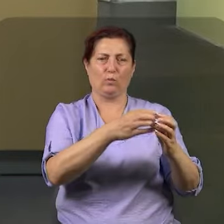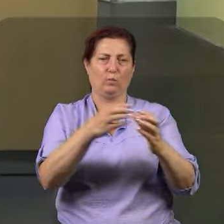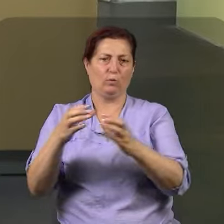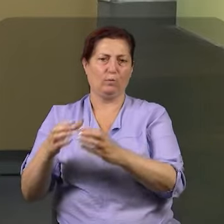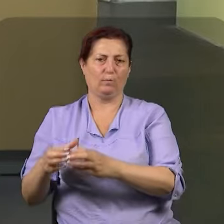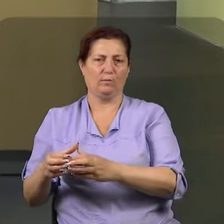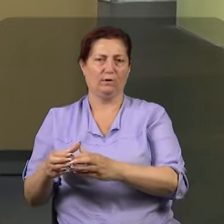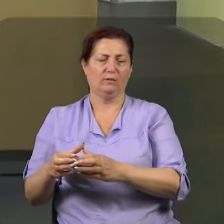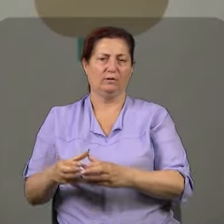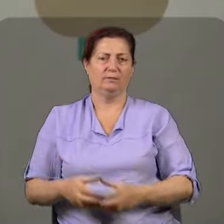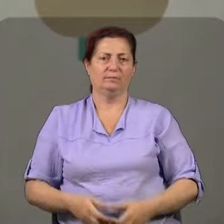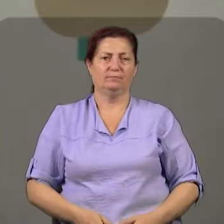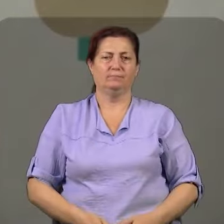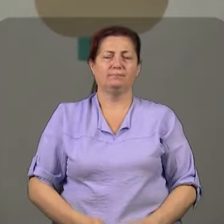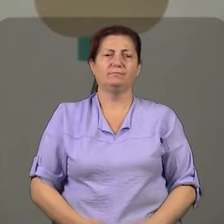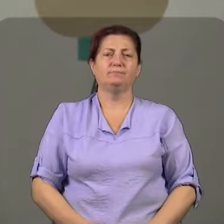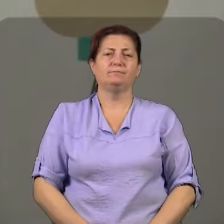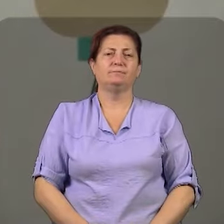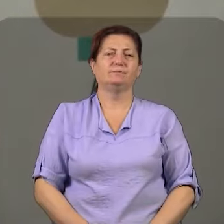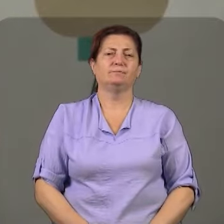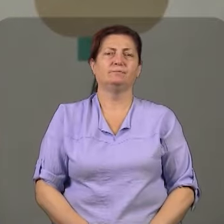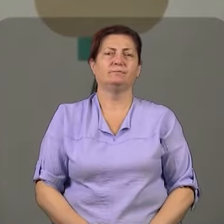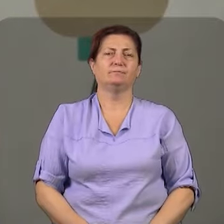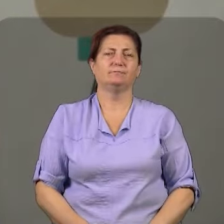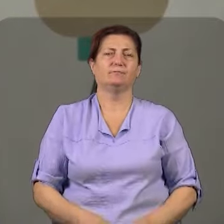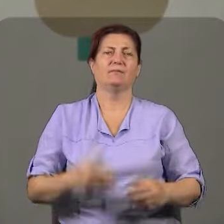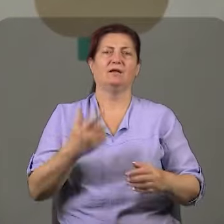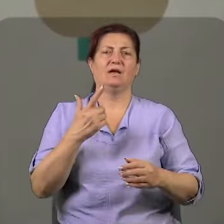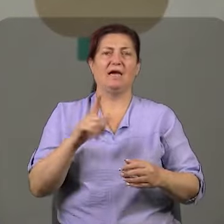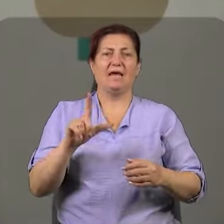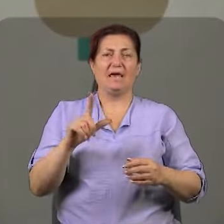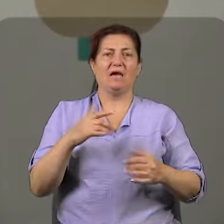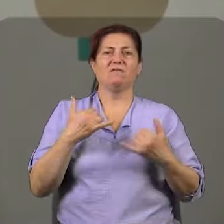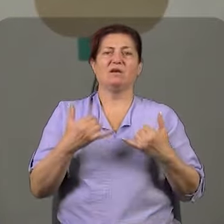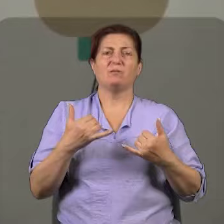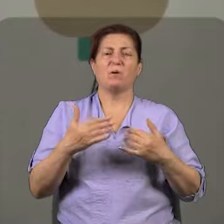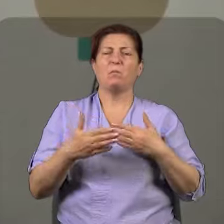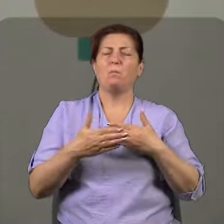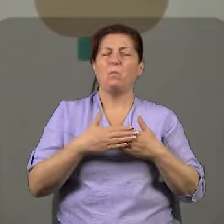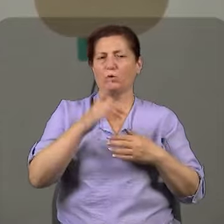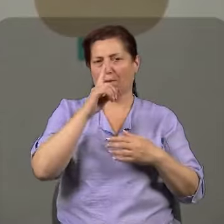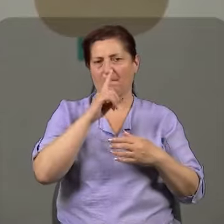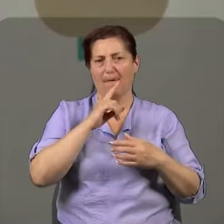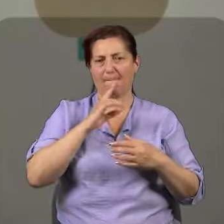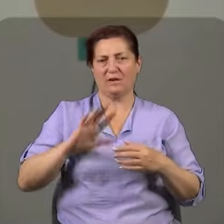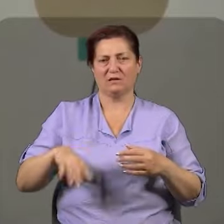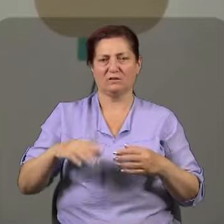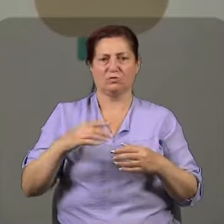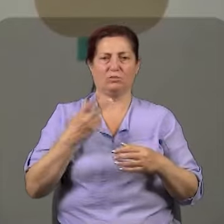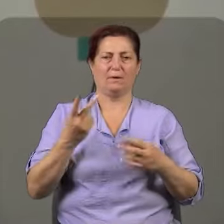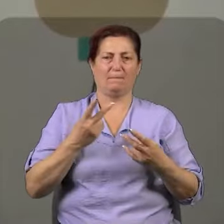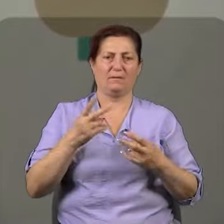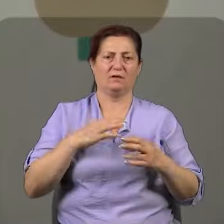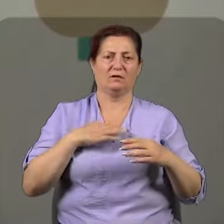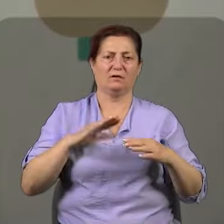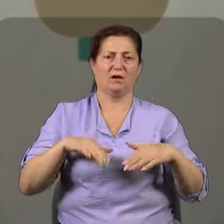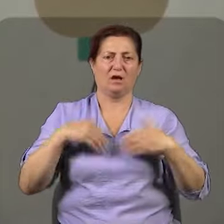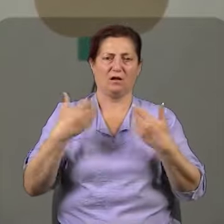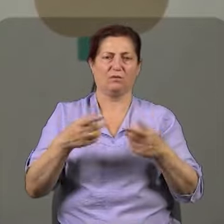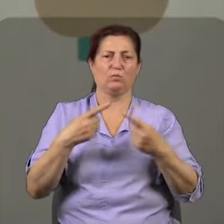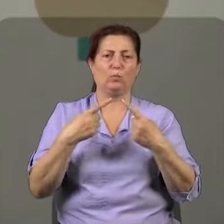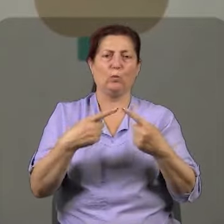մեջ, եւ հիմա ոնց որ երևի մոտ մի ամիս հետո պետք է առաջադրվեն որոշ նախագծեր